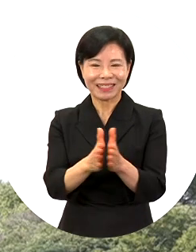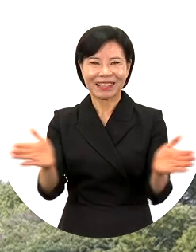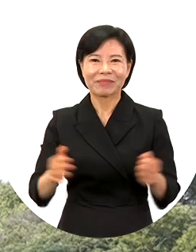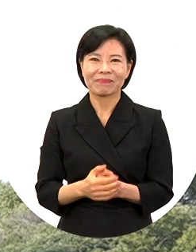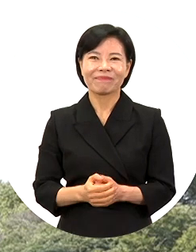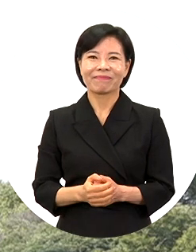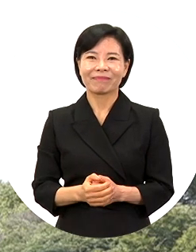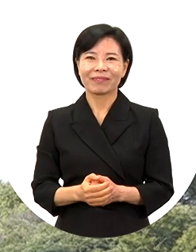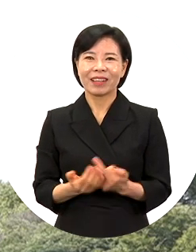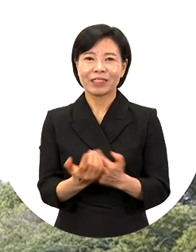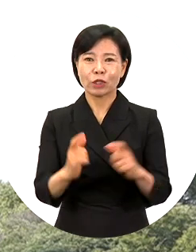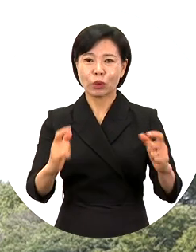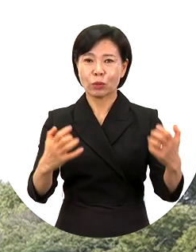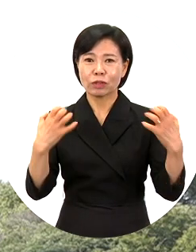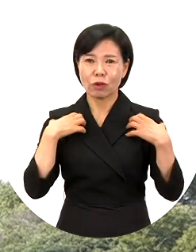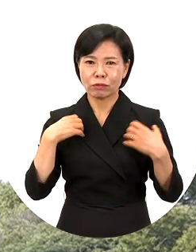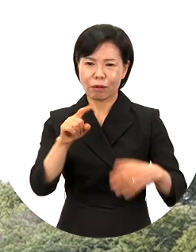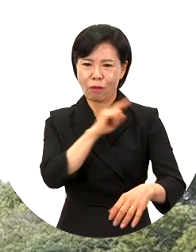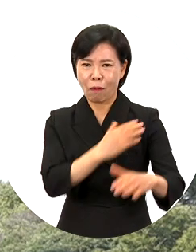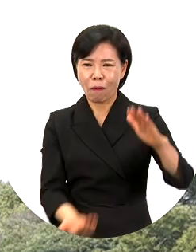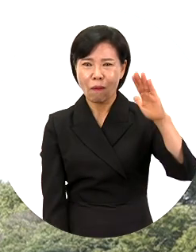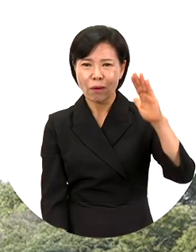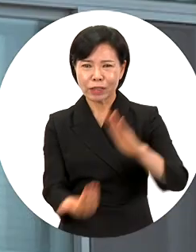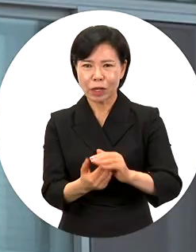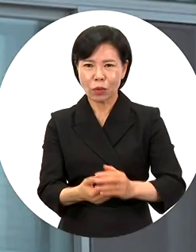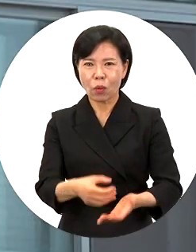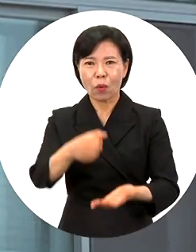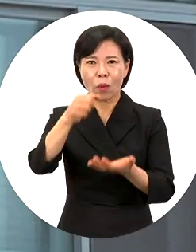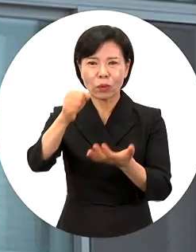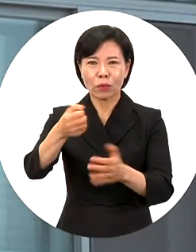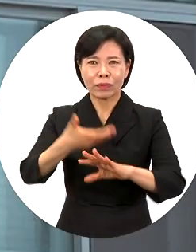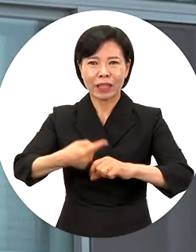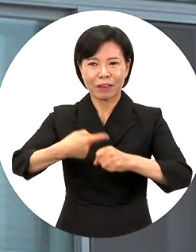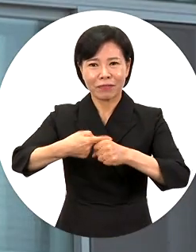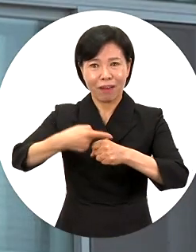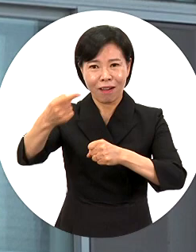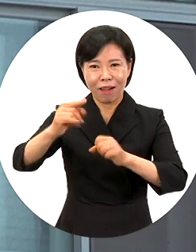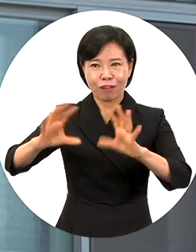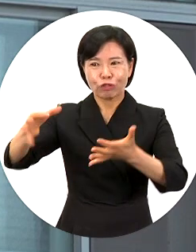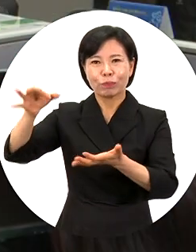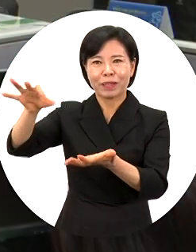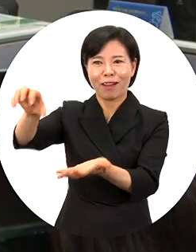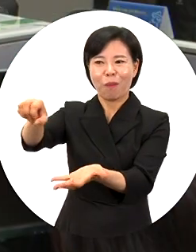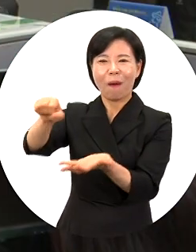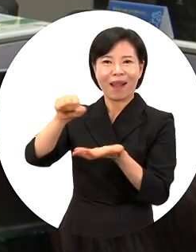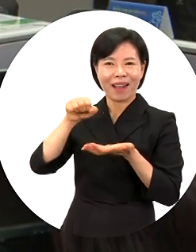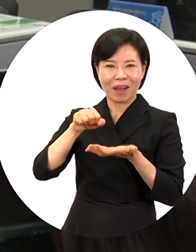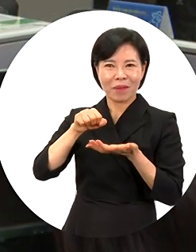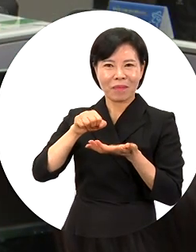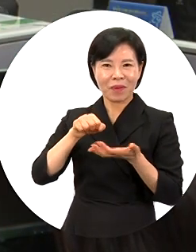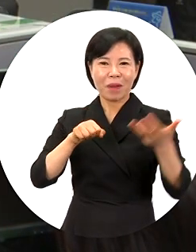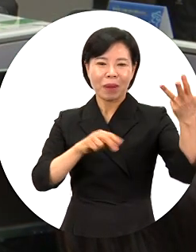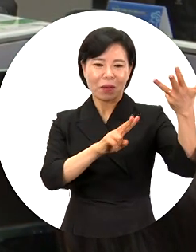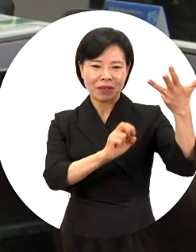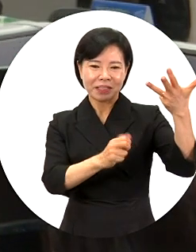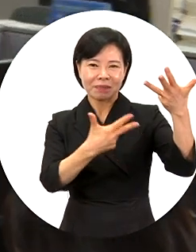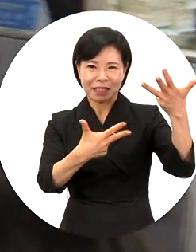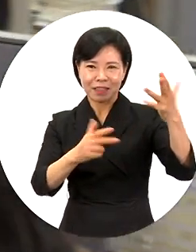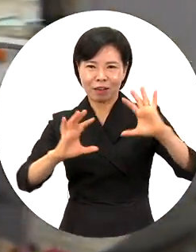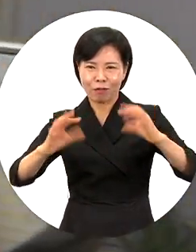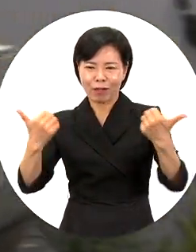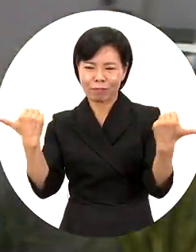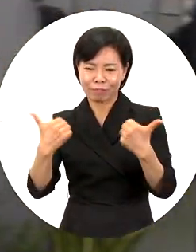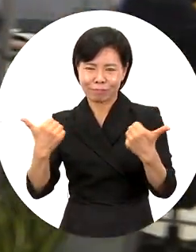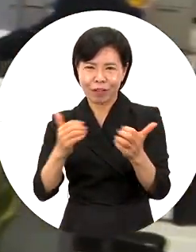시작합니다. 제주도가 역대 최대 규모로 내년 국비를 확보했습니다. 제주도는 8월